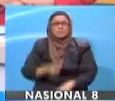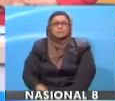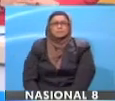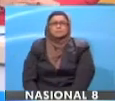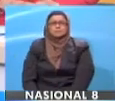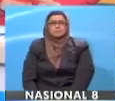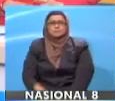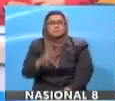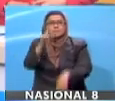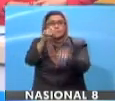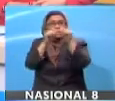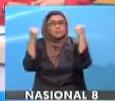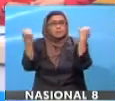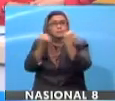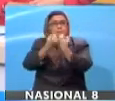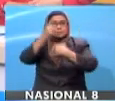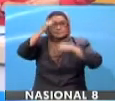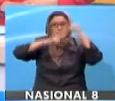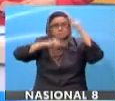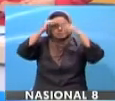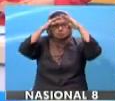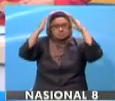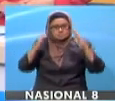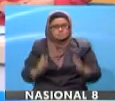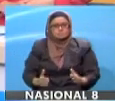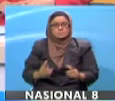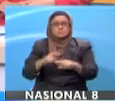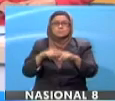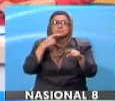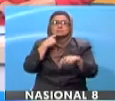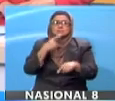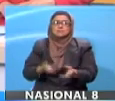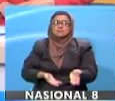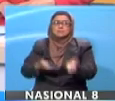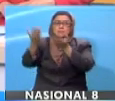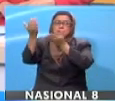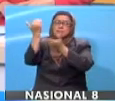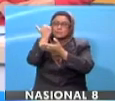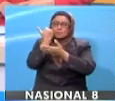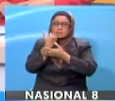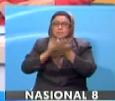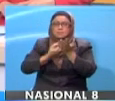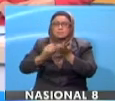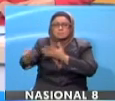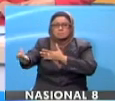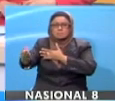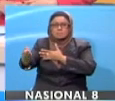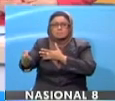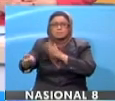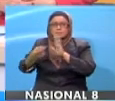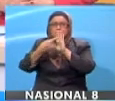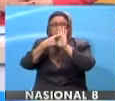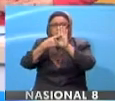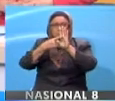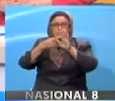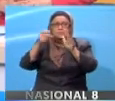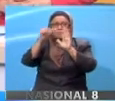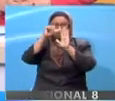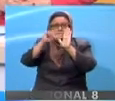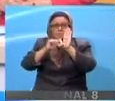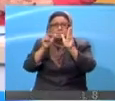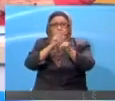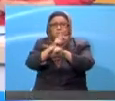Sebuah syarikat pembinaan didakwa selepas gagal mengemukakan dokumen diperlukan dalam tempoh 3 hari mengikut Akta Kawalan Harga dan